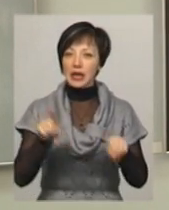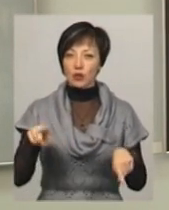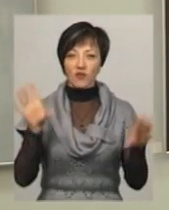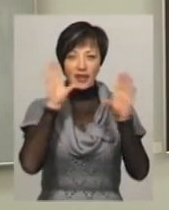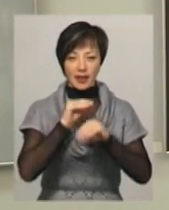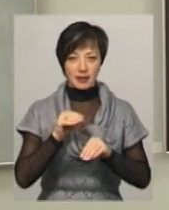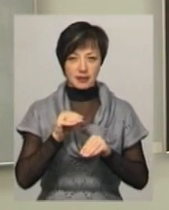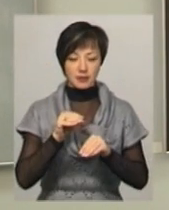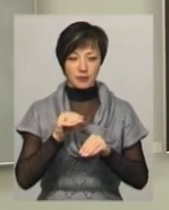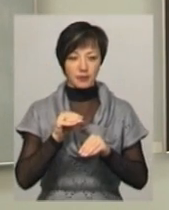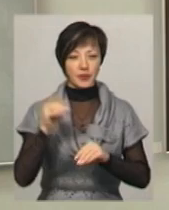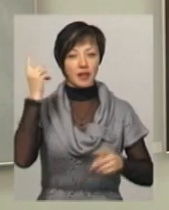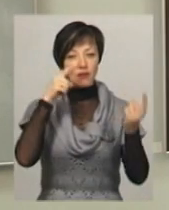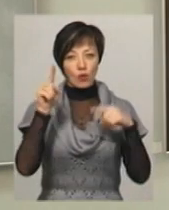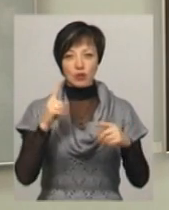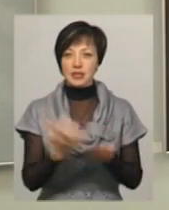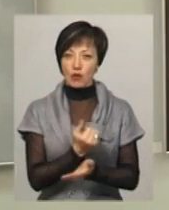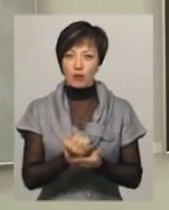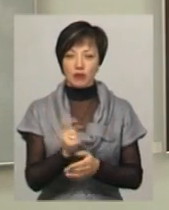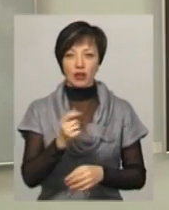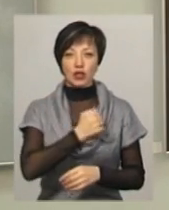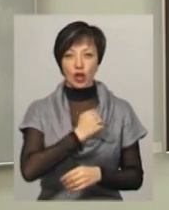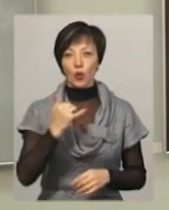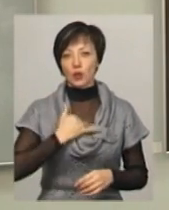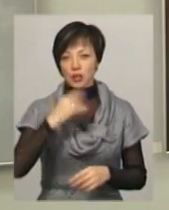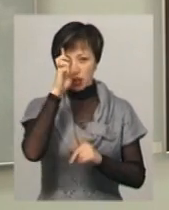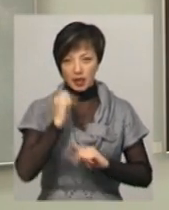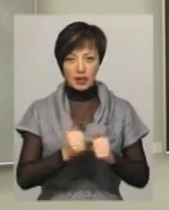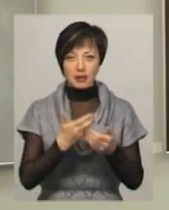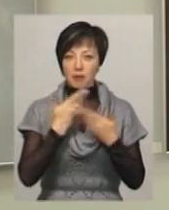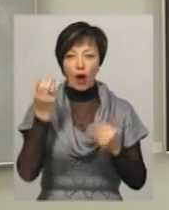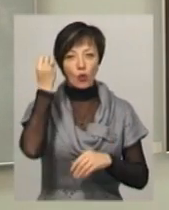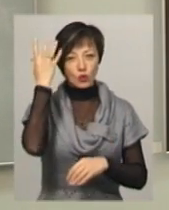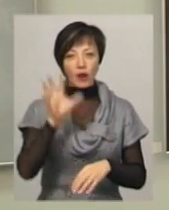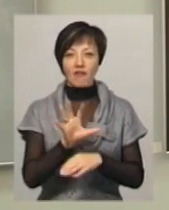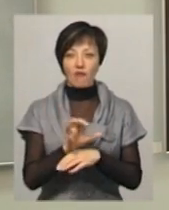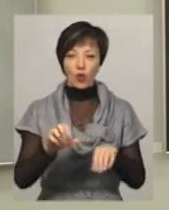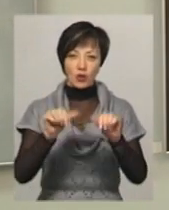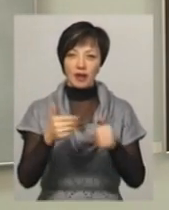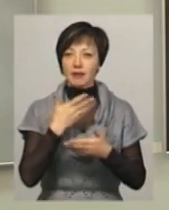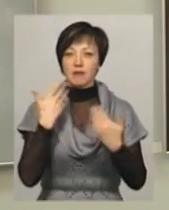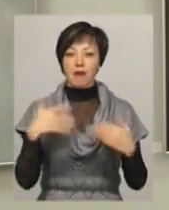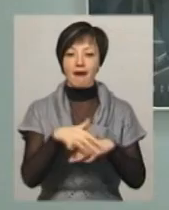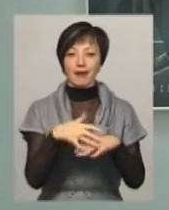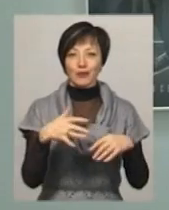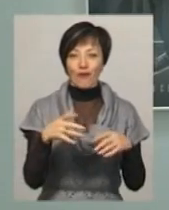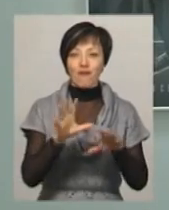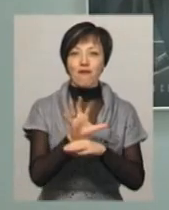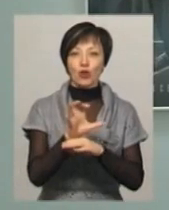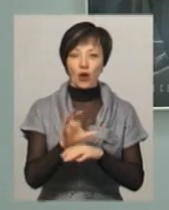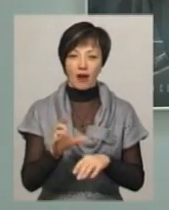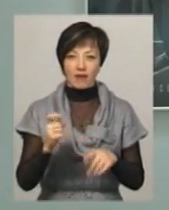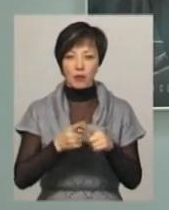вдається творчістю ще й заробляти. На жаль, в нашій країні немає культури фотографії, як такої, немає ринку фотографій.